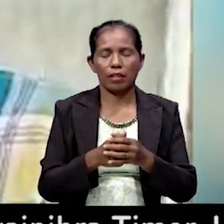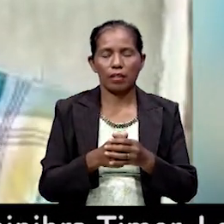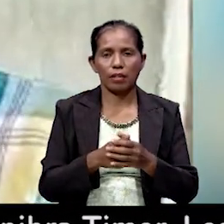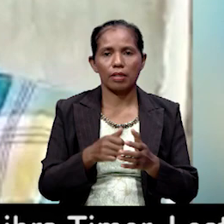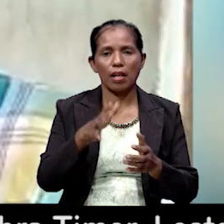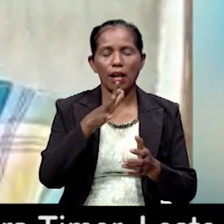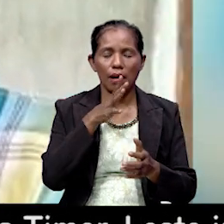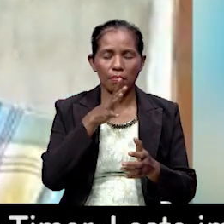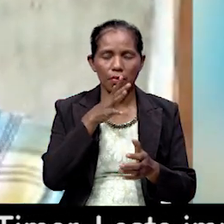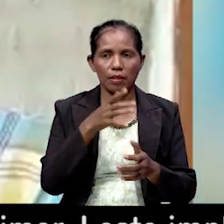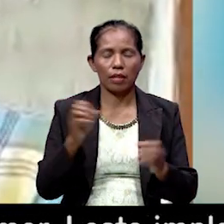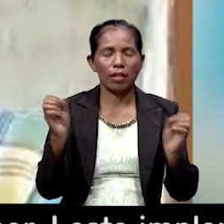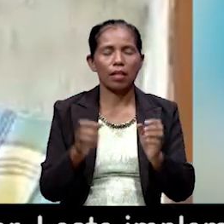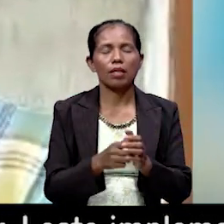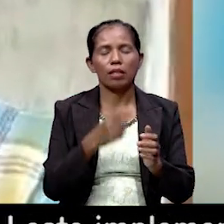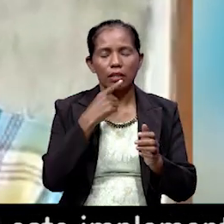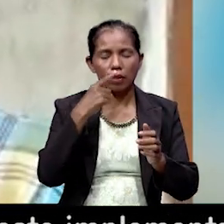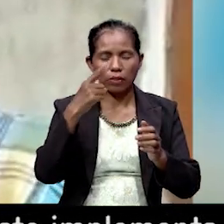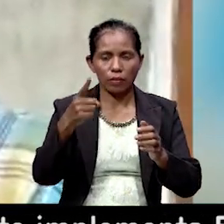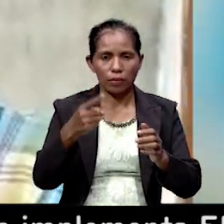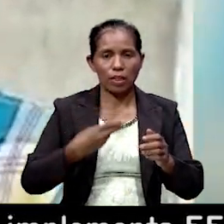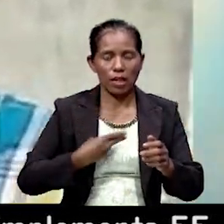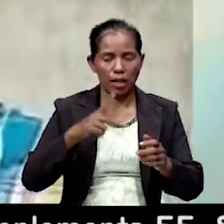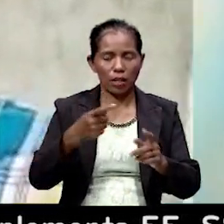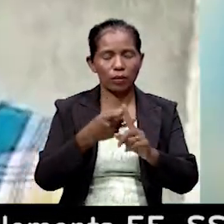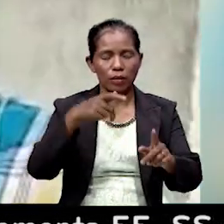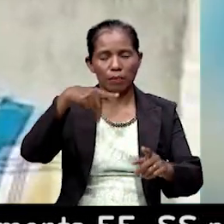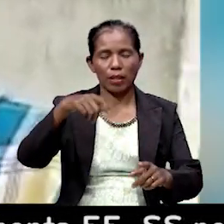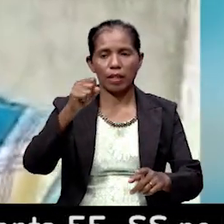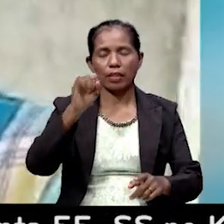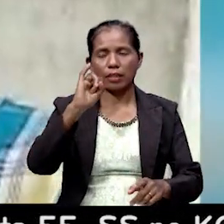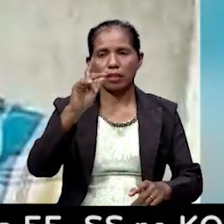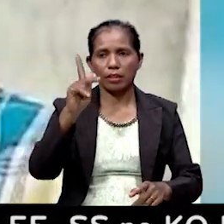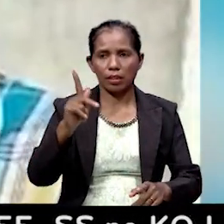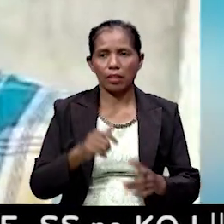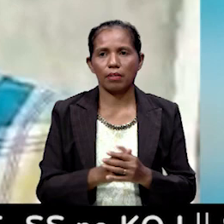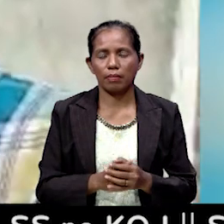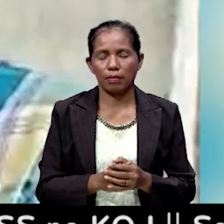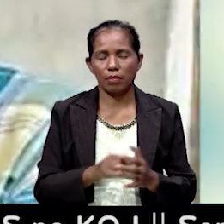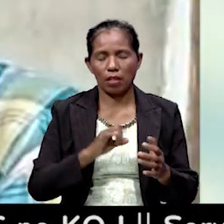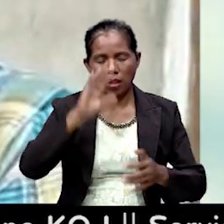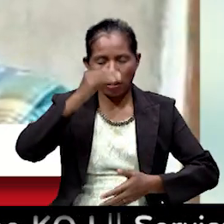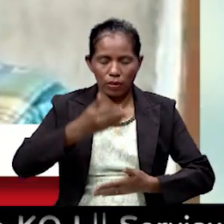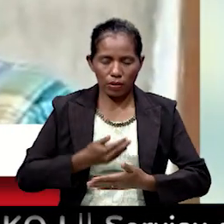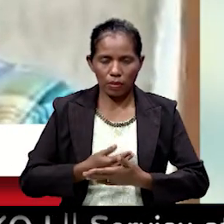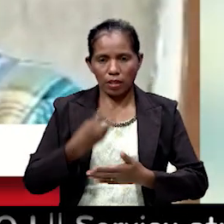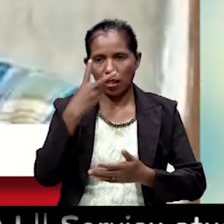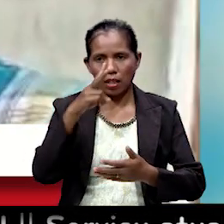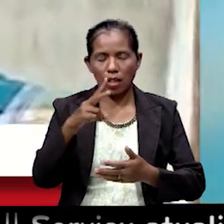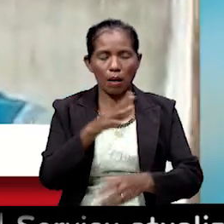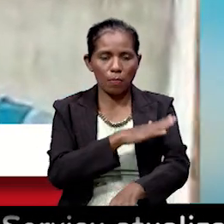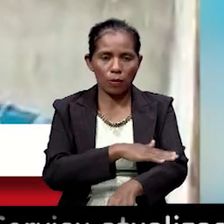Costa Suarez, lasimu hahalok brutalismu husi pisik bani awan mane. Ne bahau nuan hadiru sifatin larang tur, hamu sila ni lima da kanik